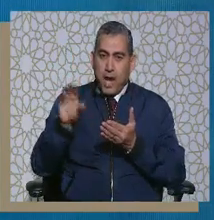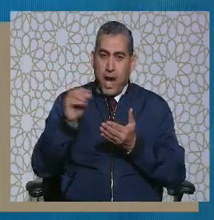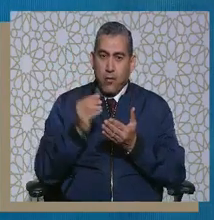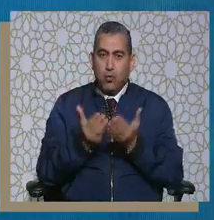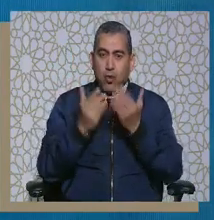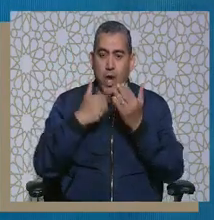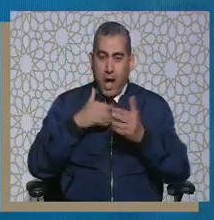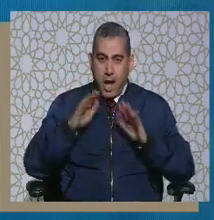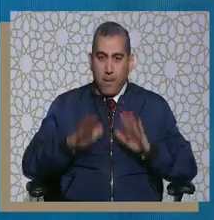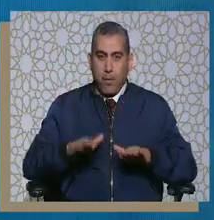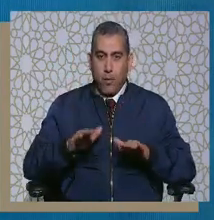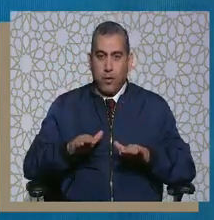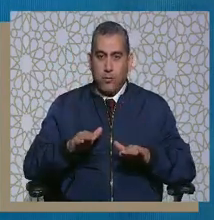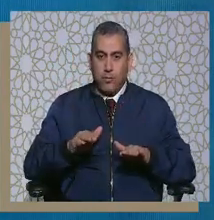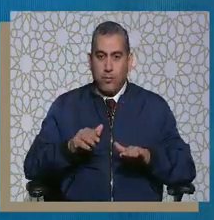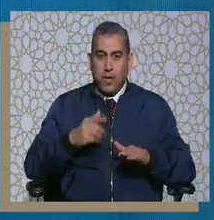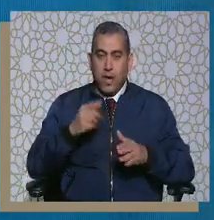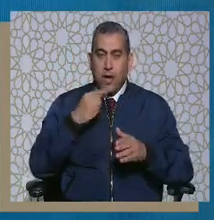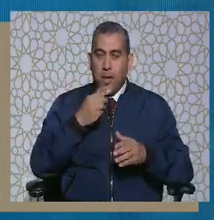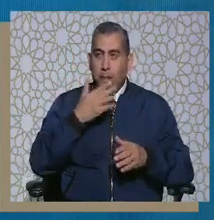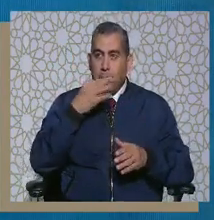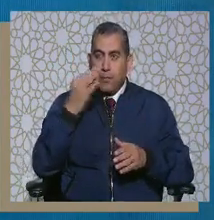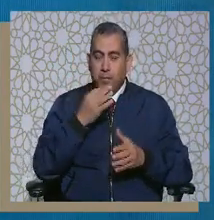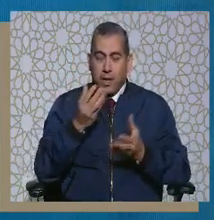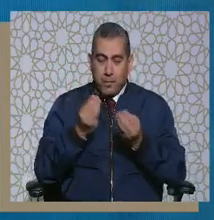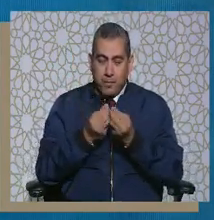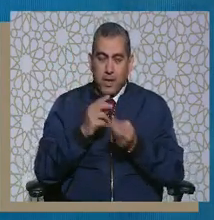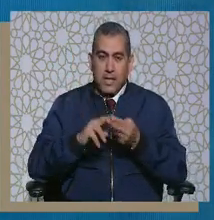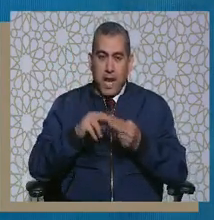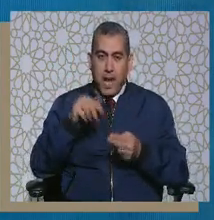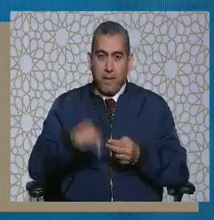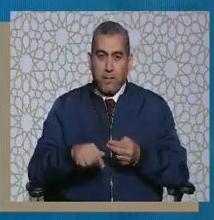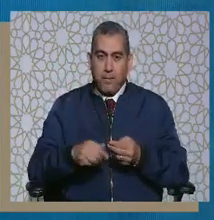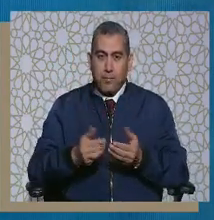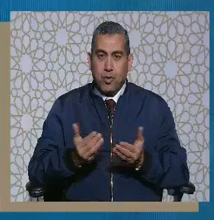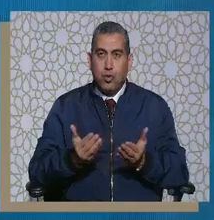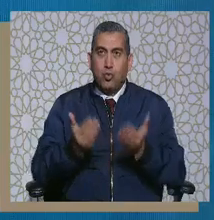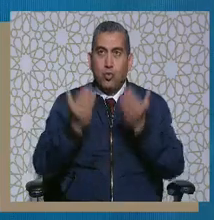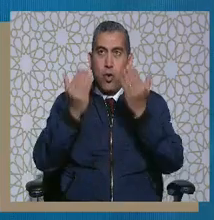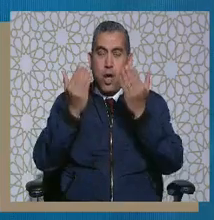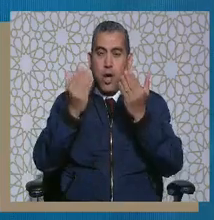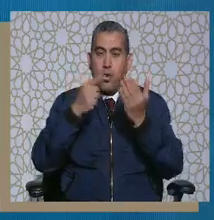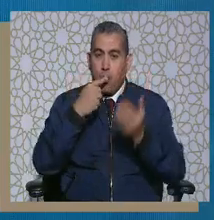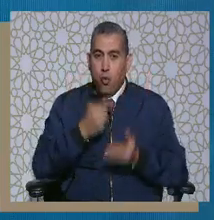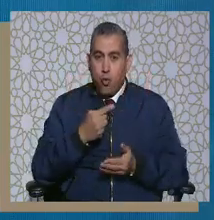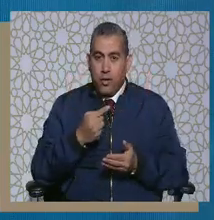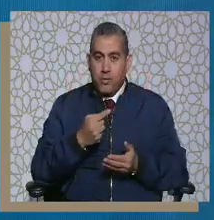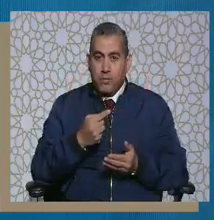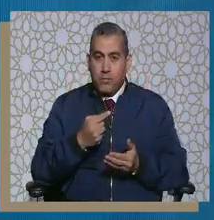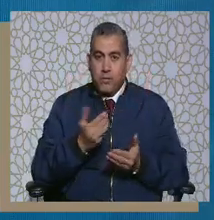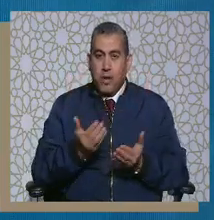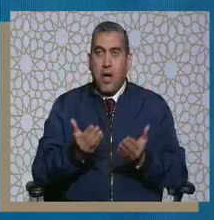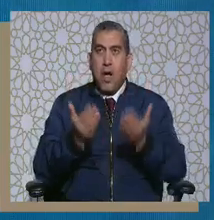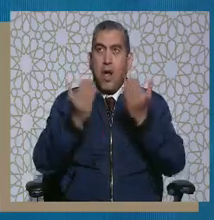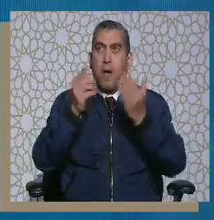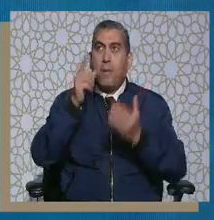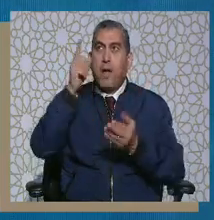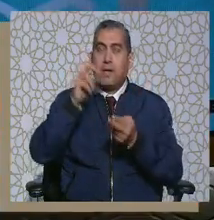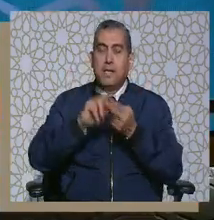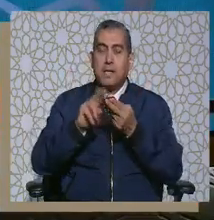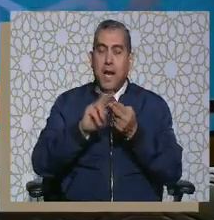نكون من الذين ذاقوا حلاوه هذا السلام فندعو الله فنقول اللهم يا